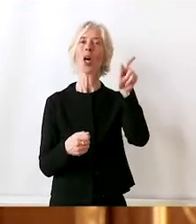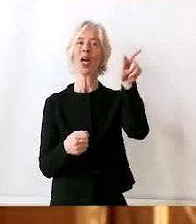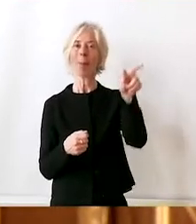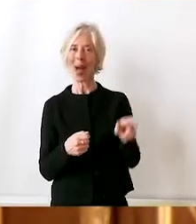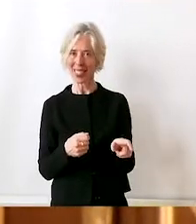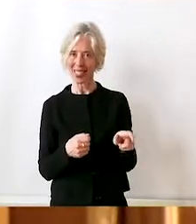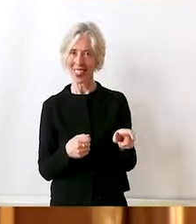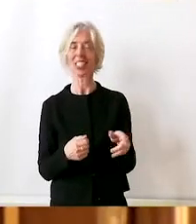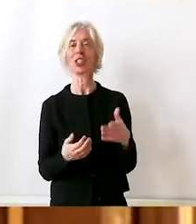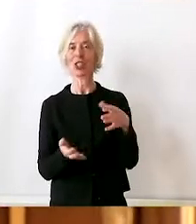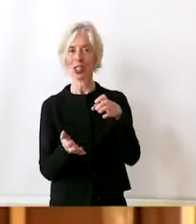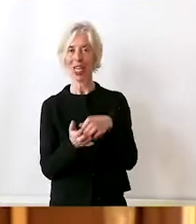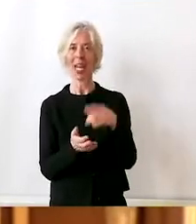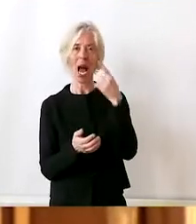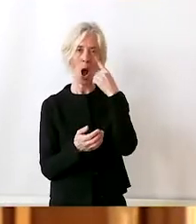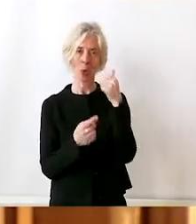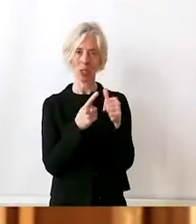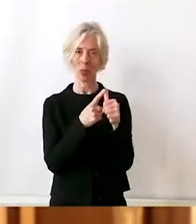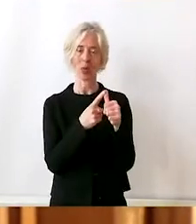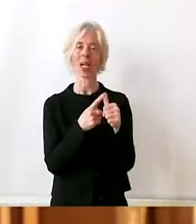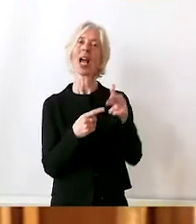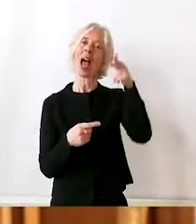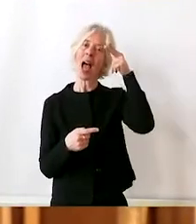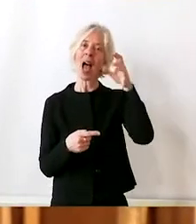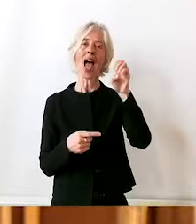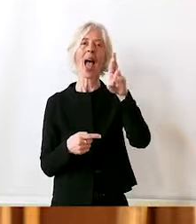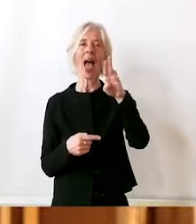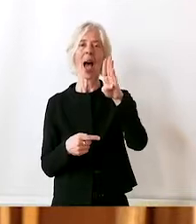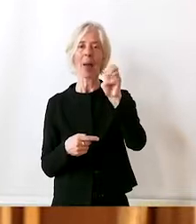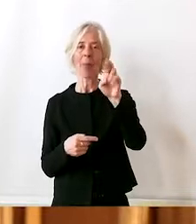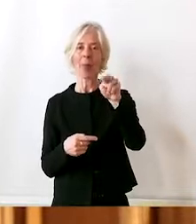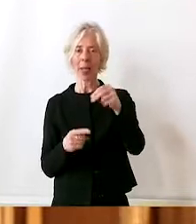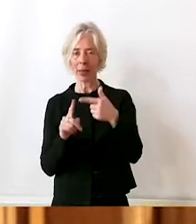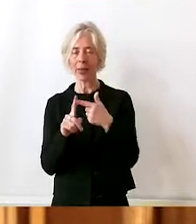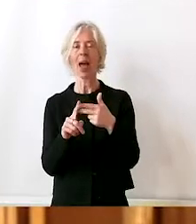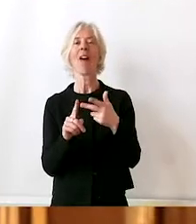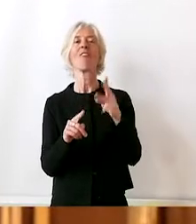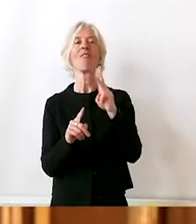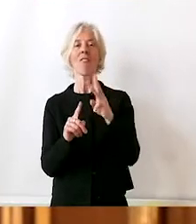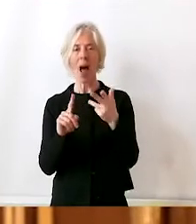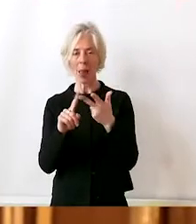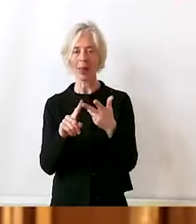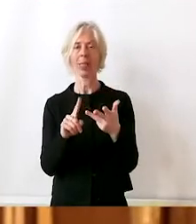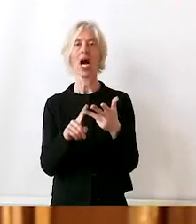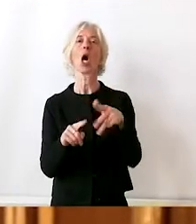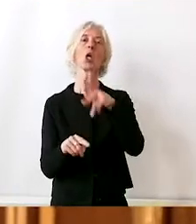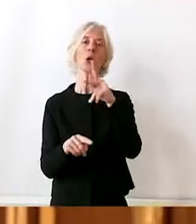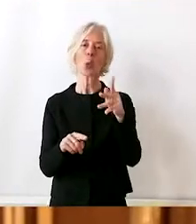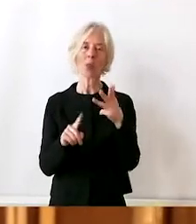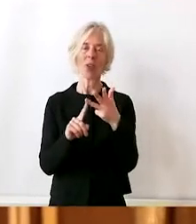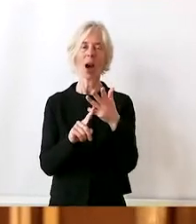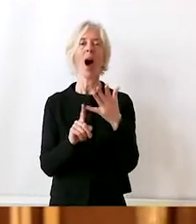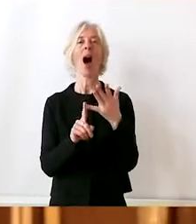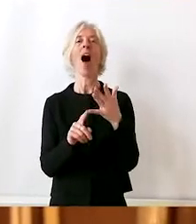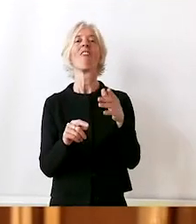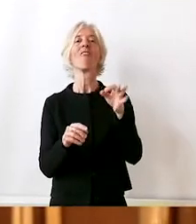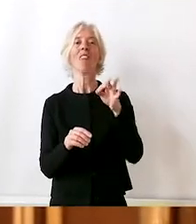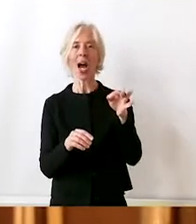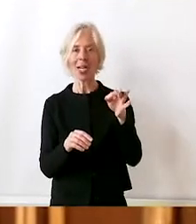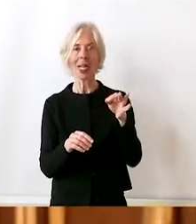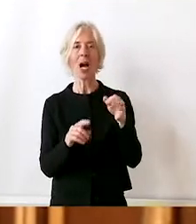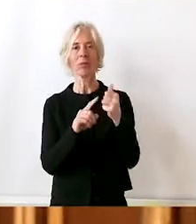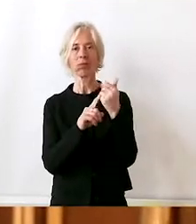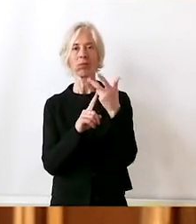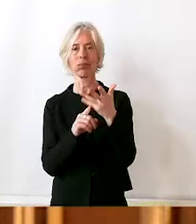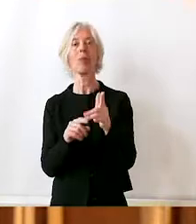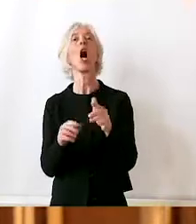dem Herrn Keiling, dem Herrn Walter, dem Herrn Knüpfer, Herr Dr. Fackler, Frau Haug und Frau Amnicht. Erster